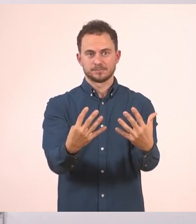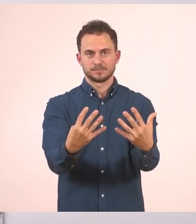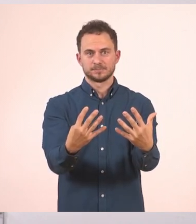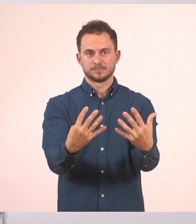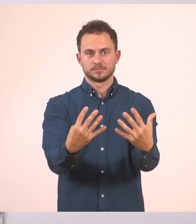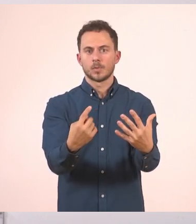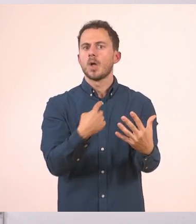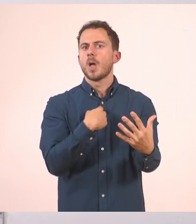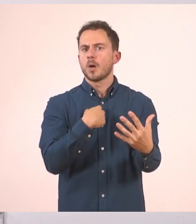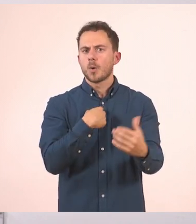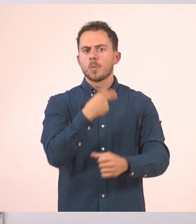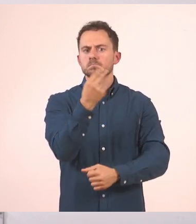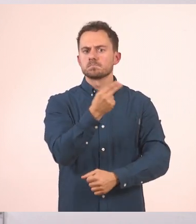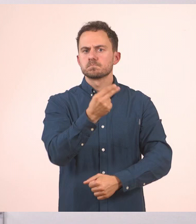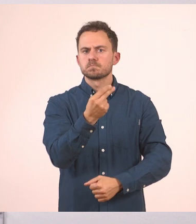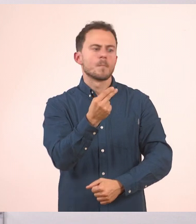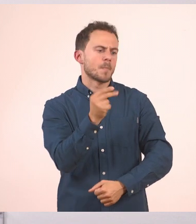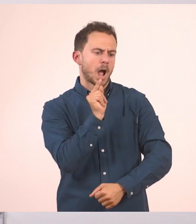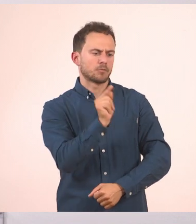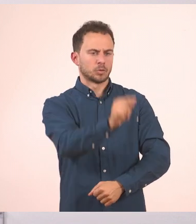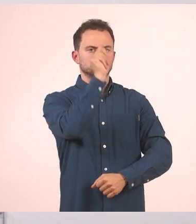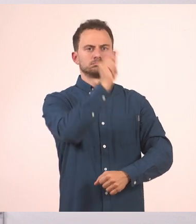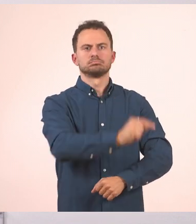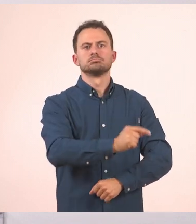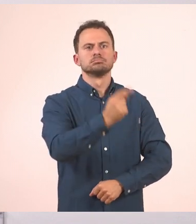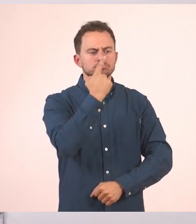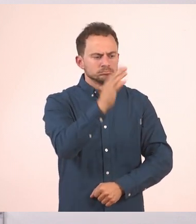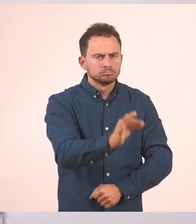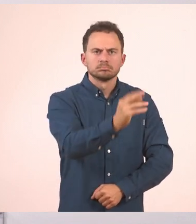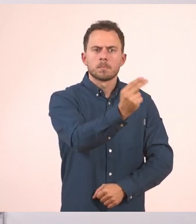Και ζωγραφίζω αυτό εδώ.